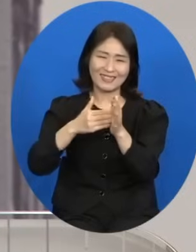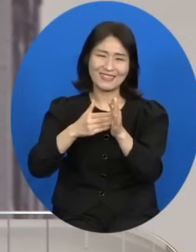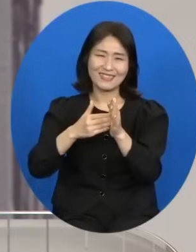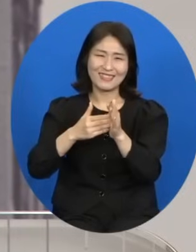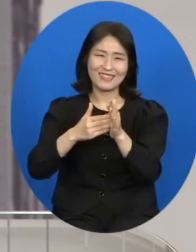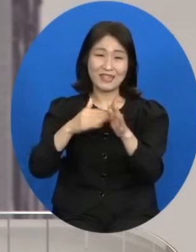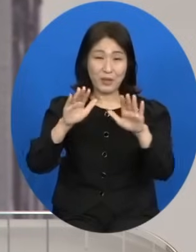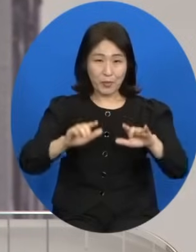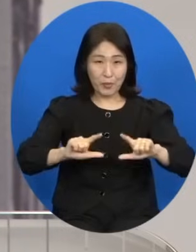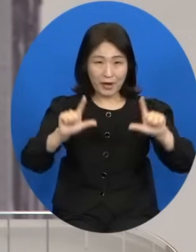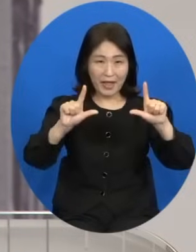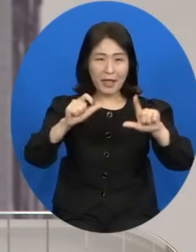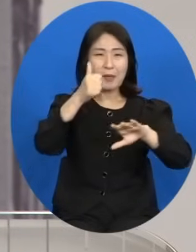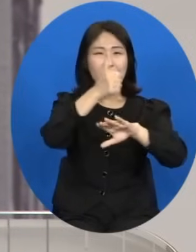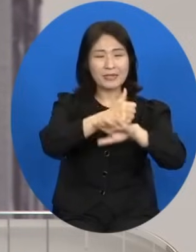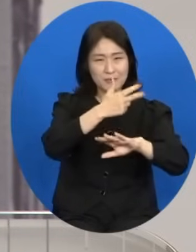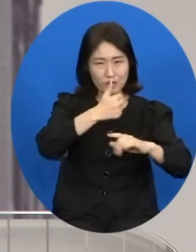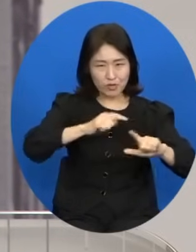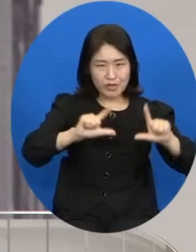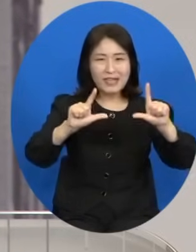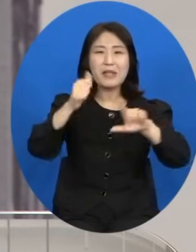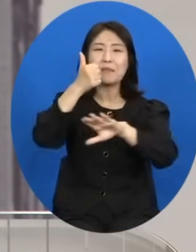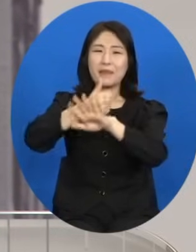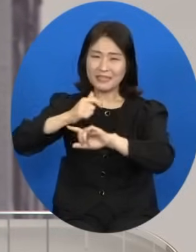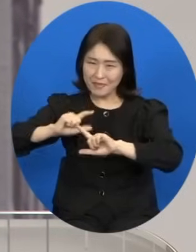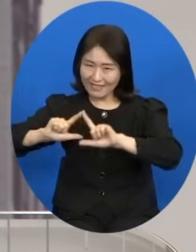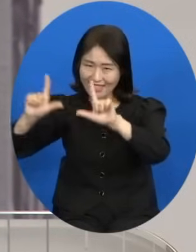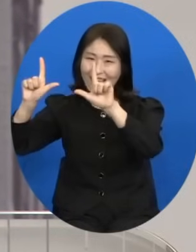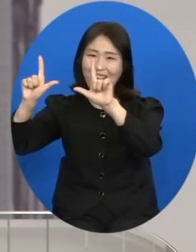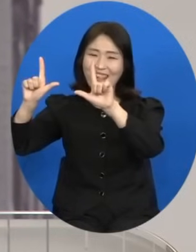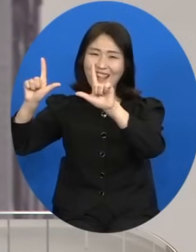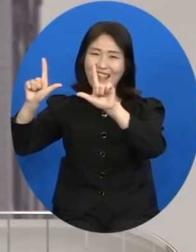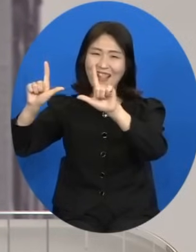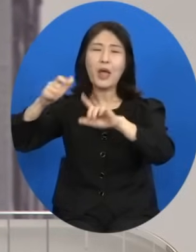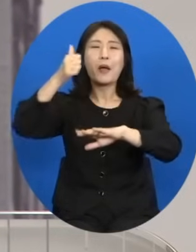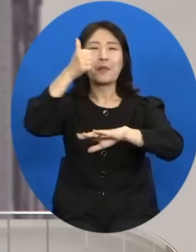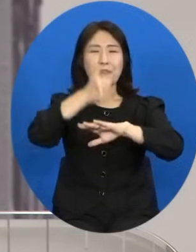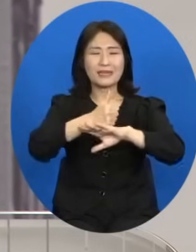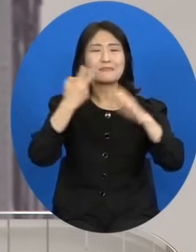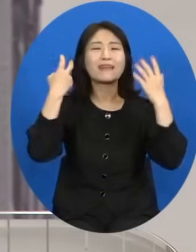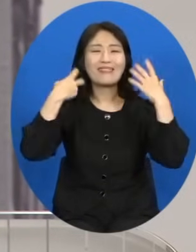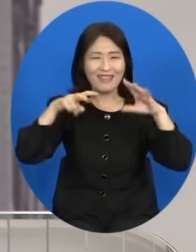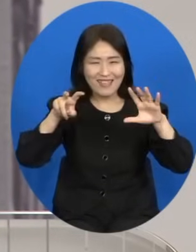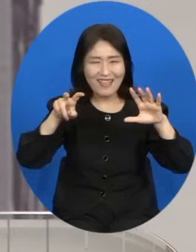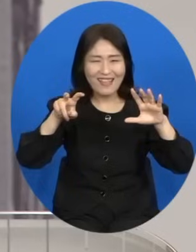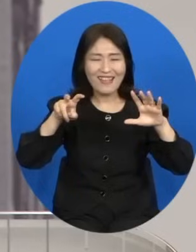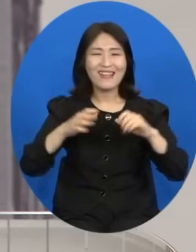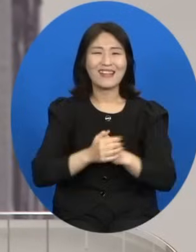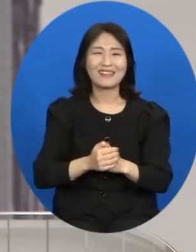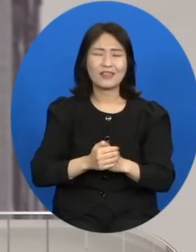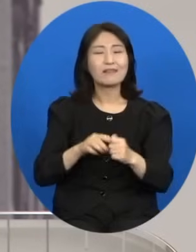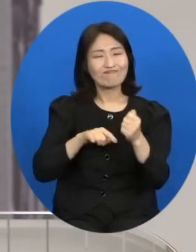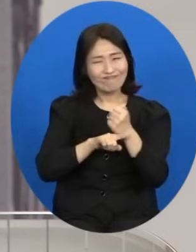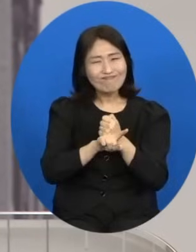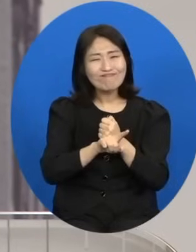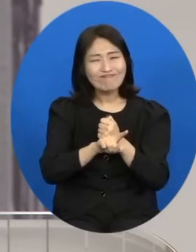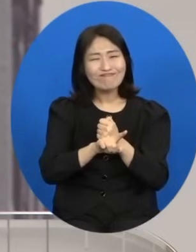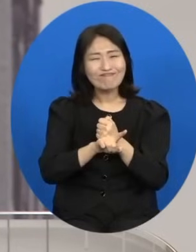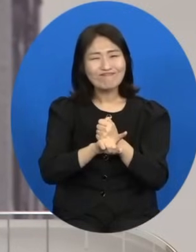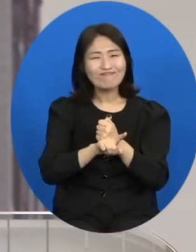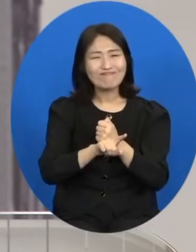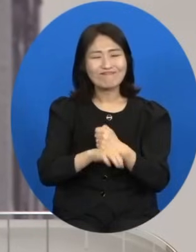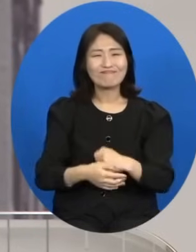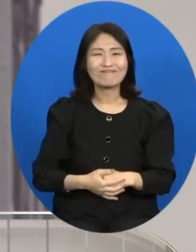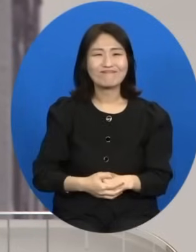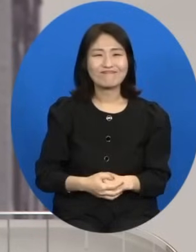마지막 주일 마지막 날 마지막 챕터를 보게 되는 것은 굉장한 의미가 있는 것 같습니다 아이